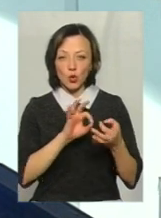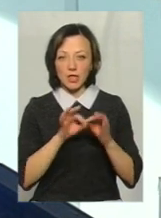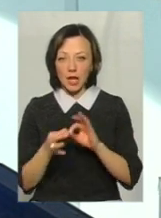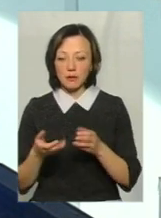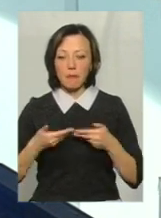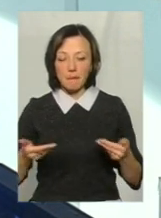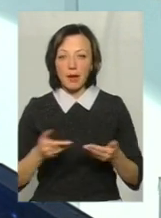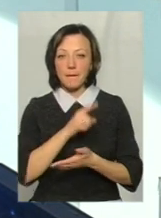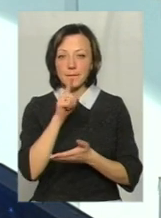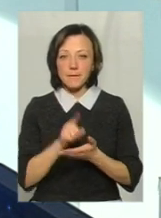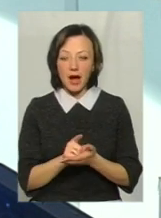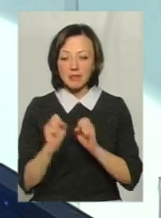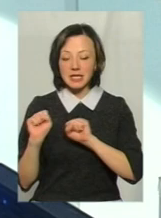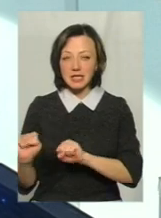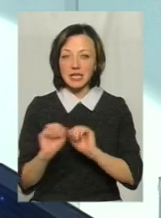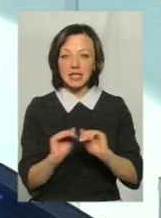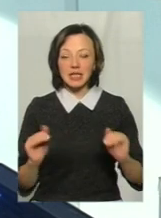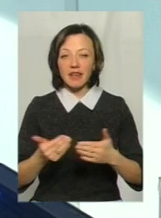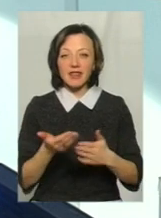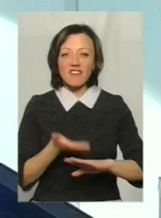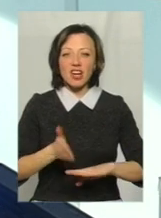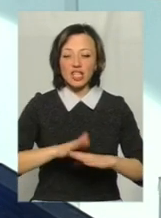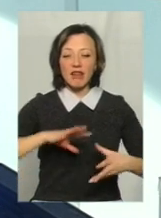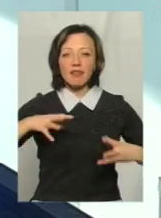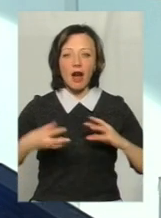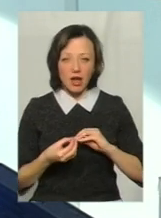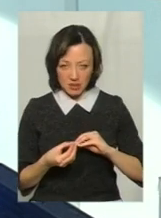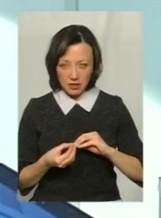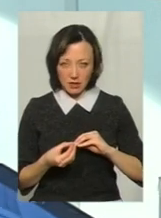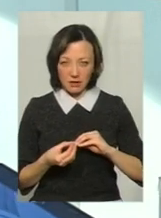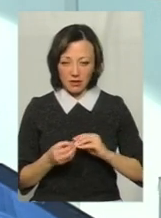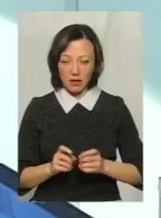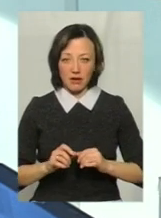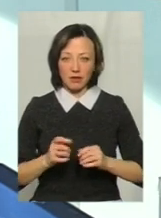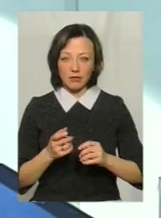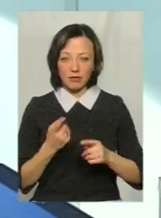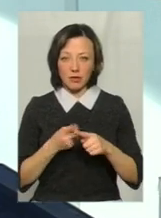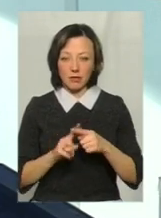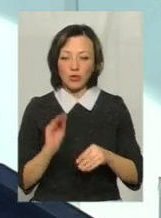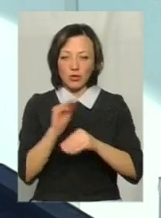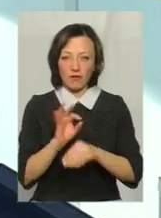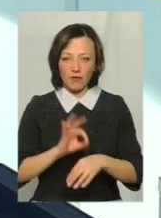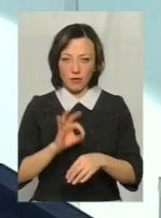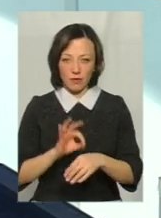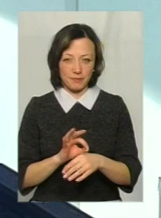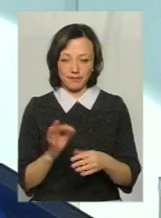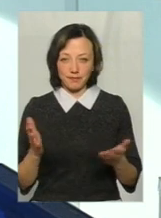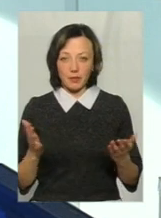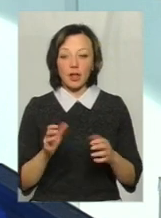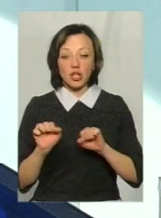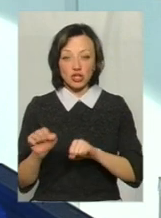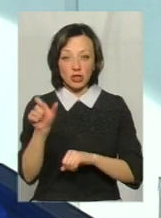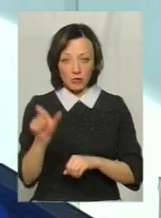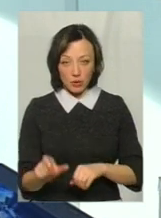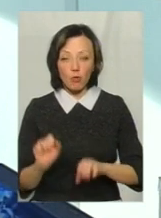Тобто ми маємо убезпечити дітей від тих важких наслідків, які може викликати це захворювання. Щеплена людина